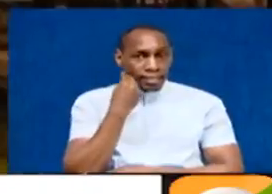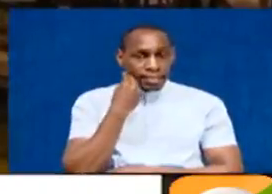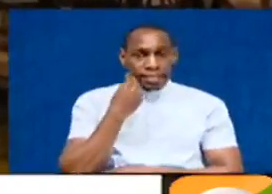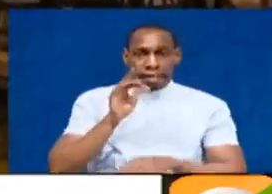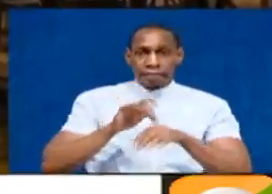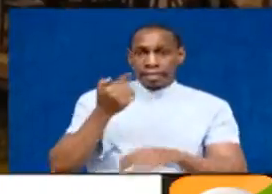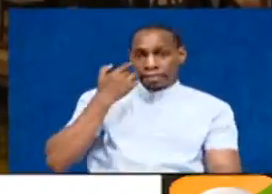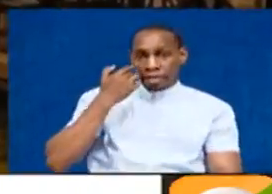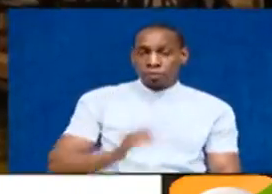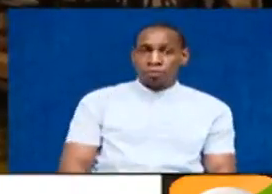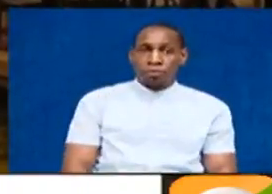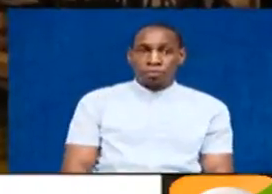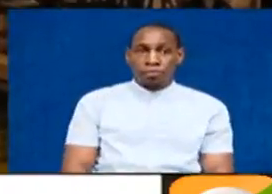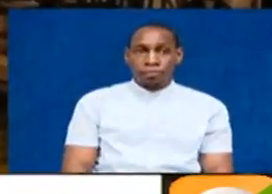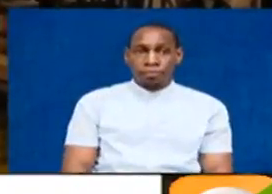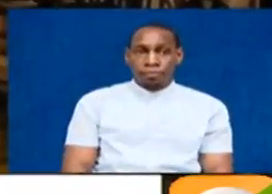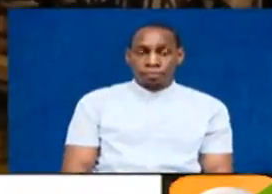ukambi.